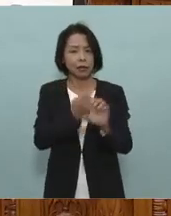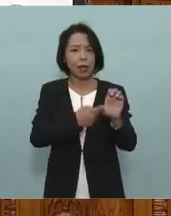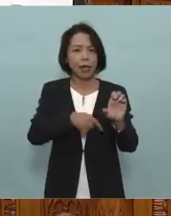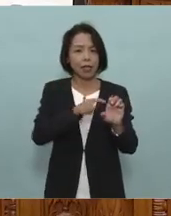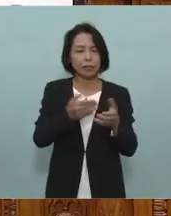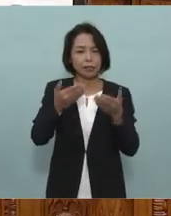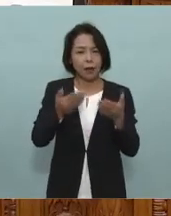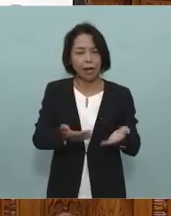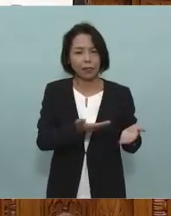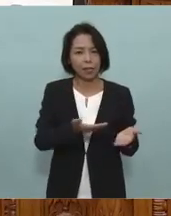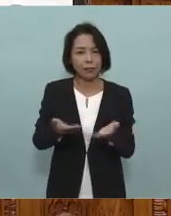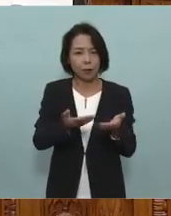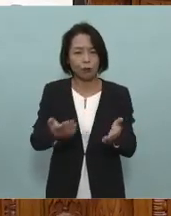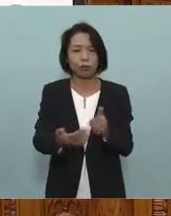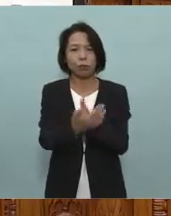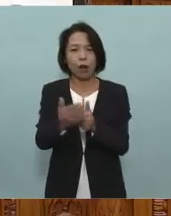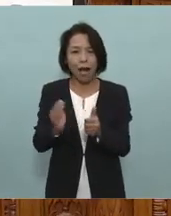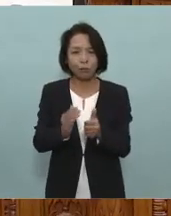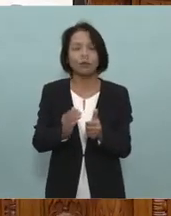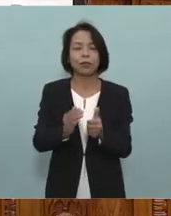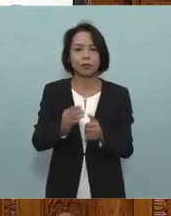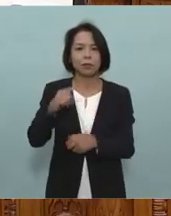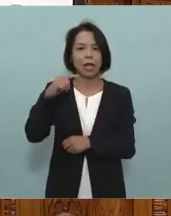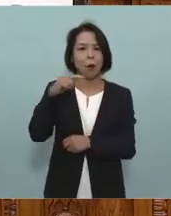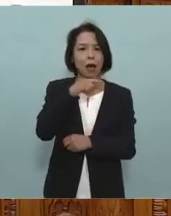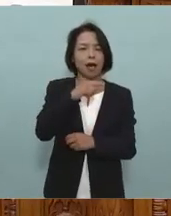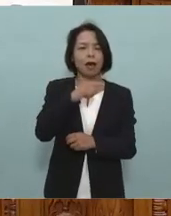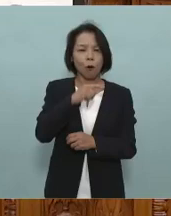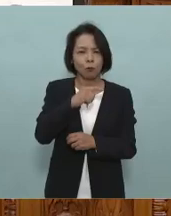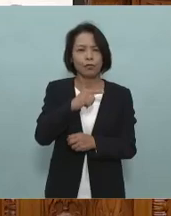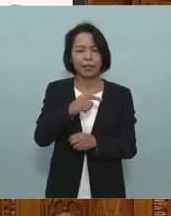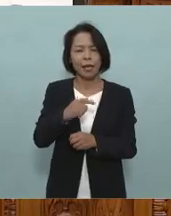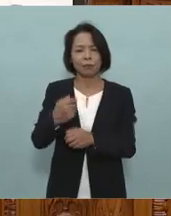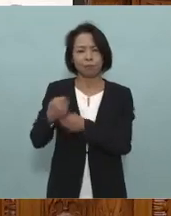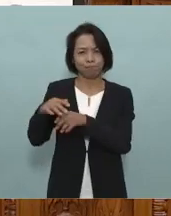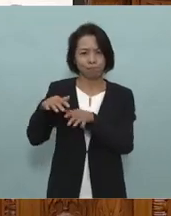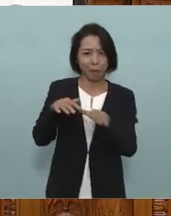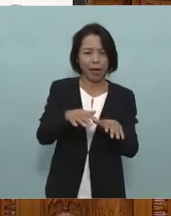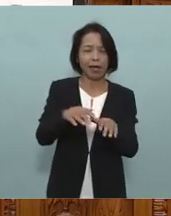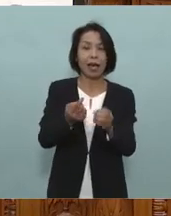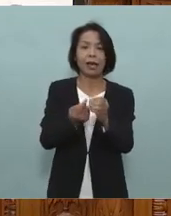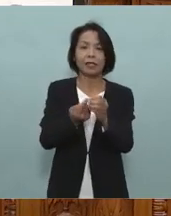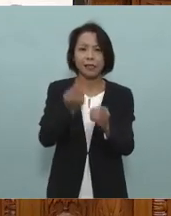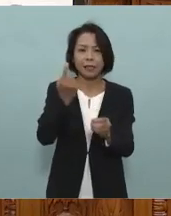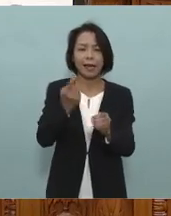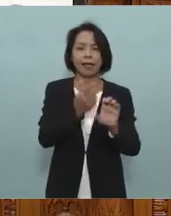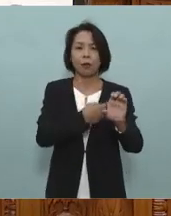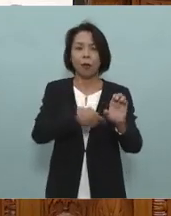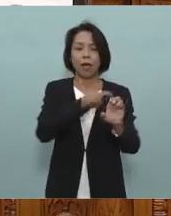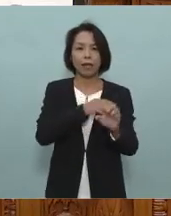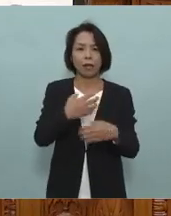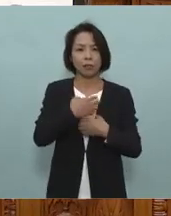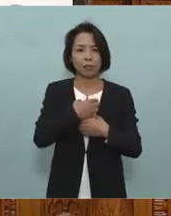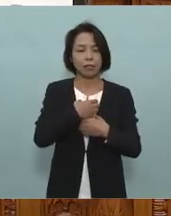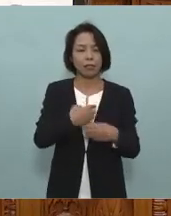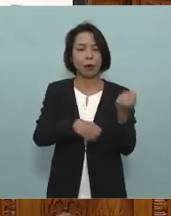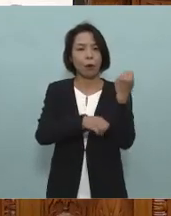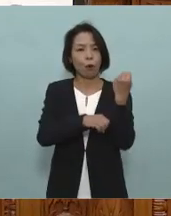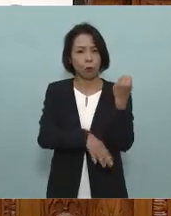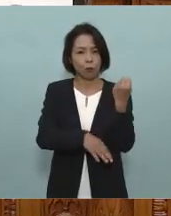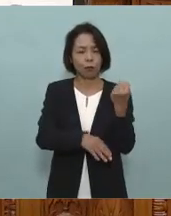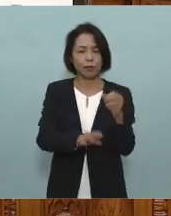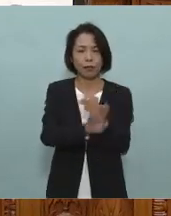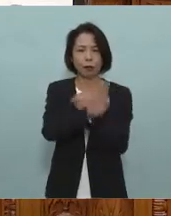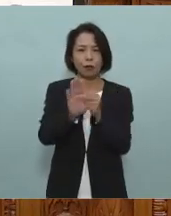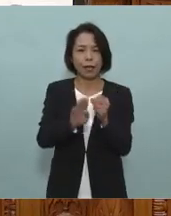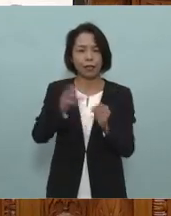安定供給の確保についてはロシアの防御が引き起こしたエネルギー機器を踏まえ原子力発電